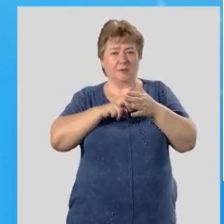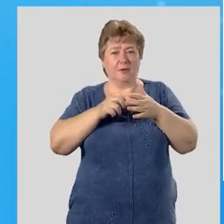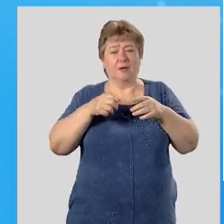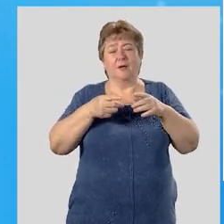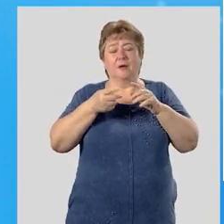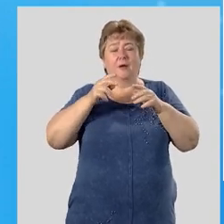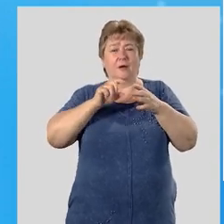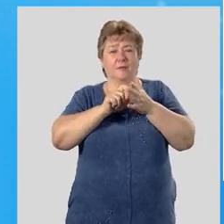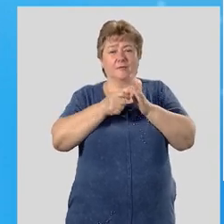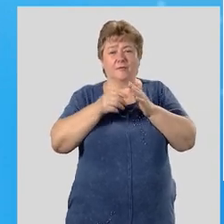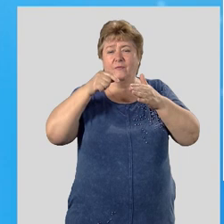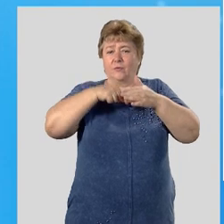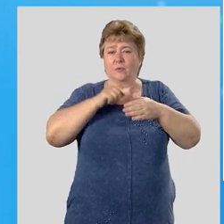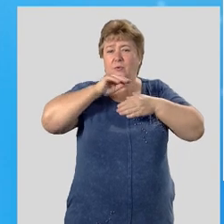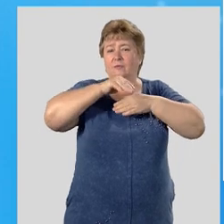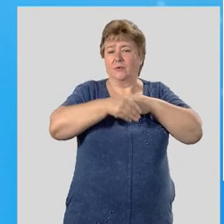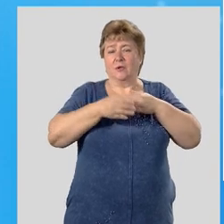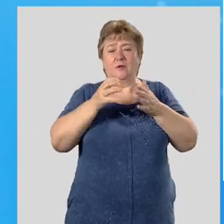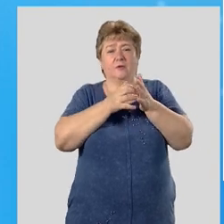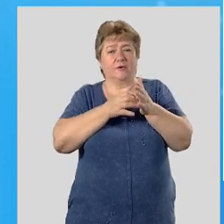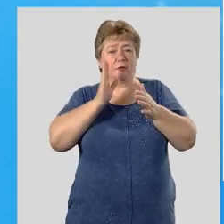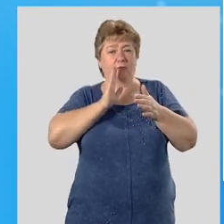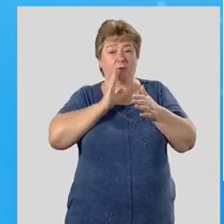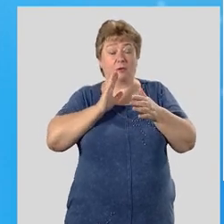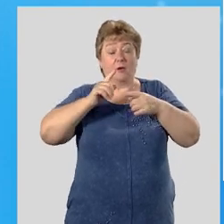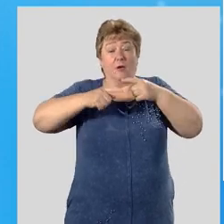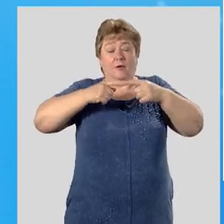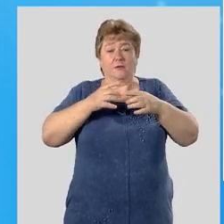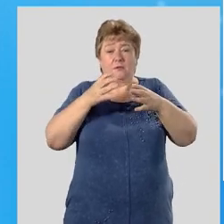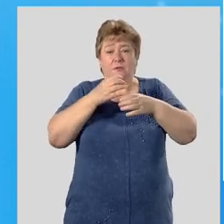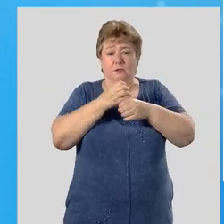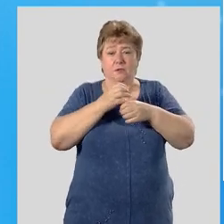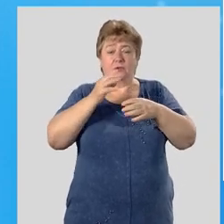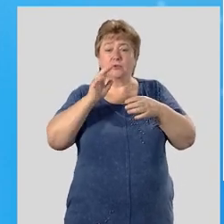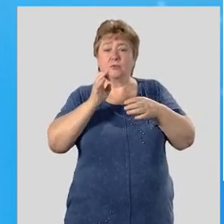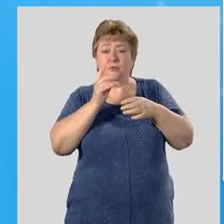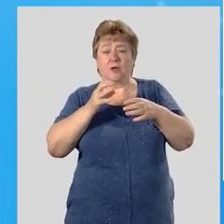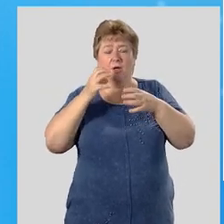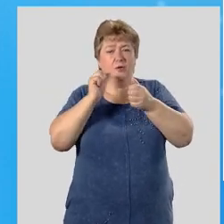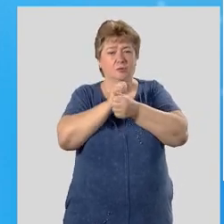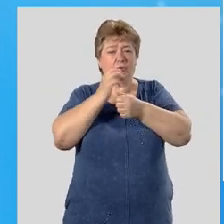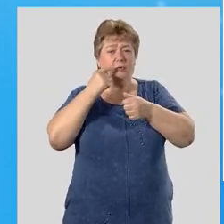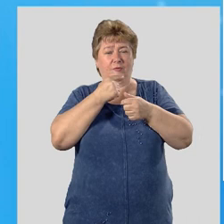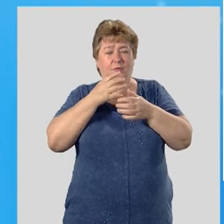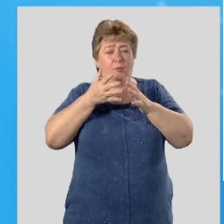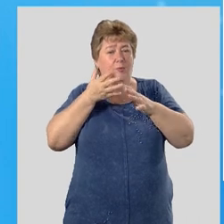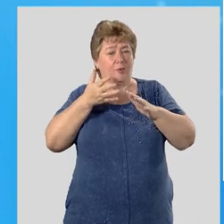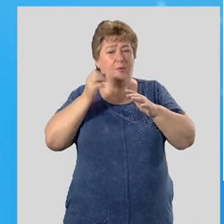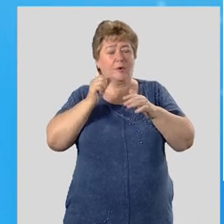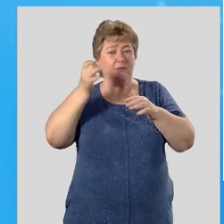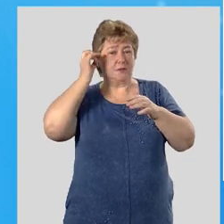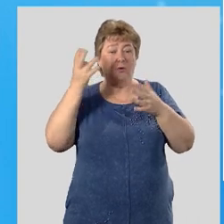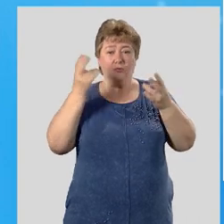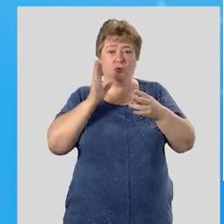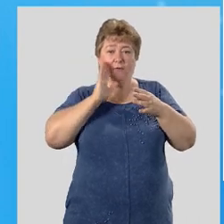о внеклеточном и внутриклеточном дефиците воды. Вследствие уменьшения количества слюны, сухость во рту мы воспринимаем как сигнал